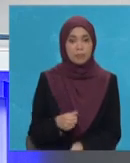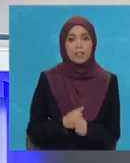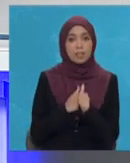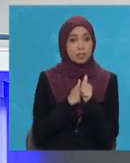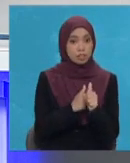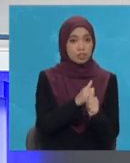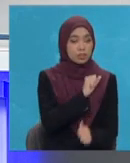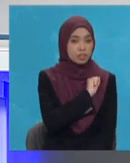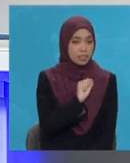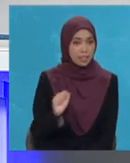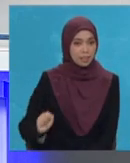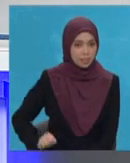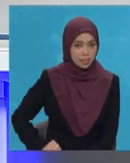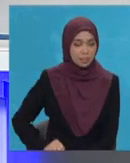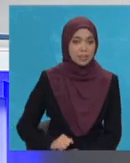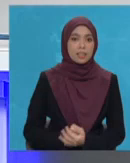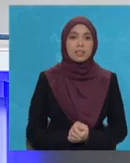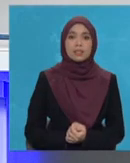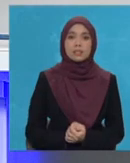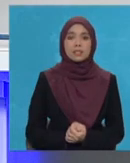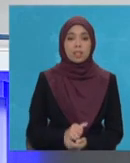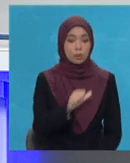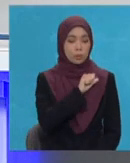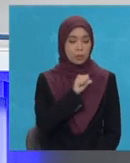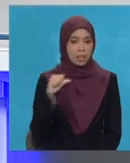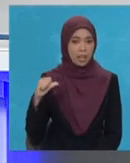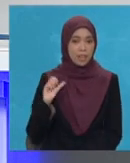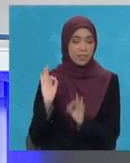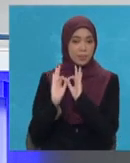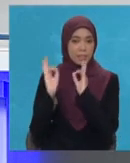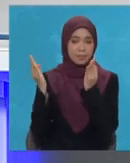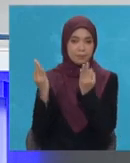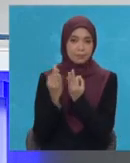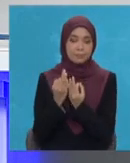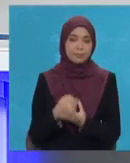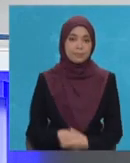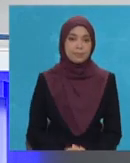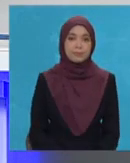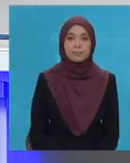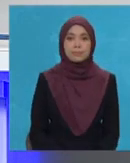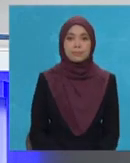negara Brunei Darussalam ialah ahli-ahli kerabat di Raja